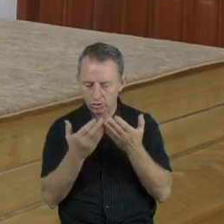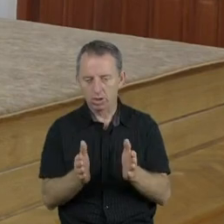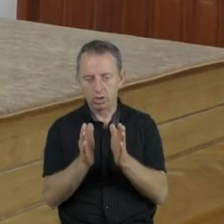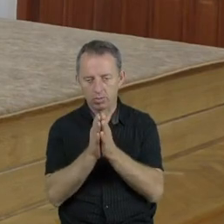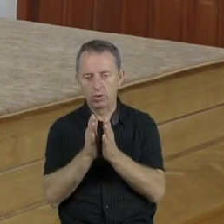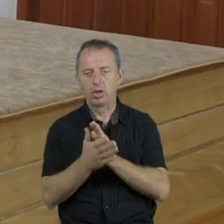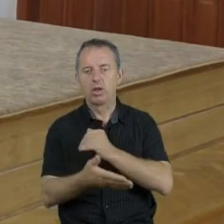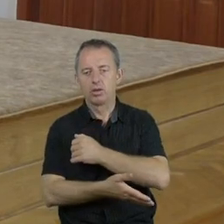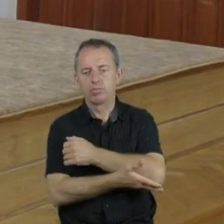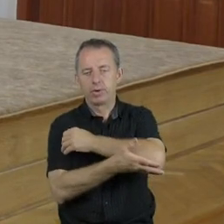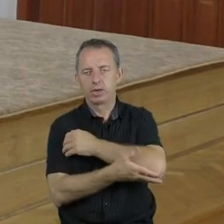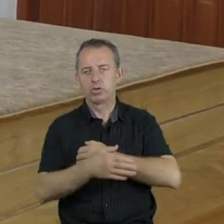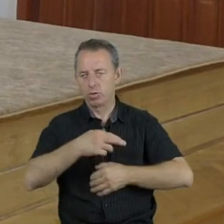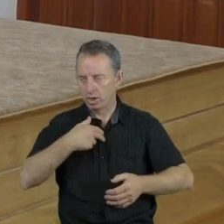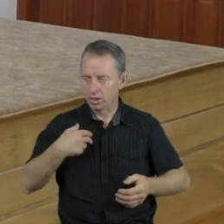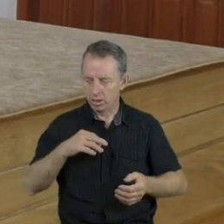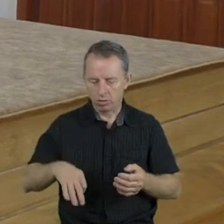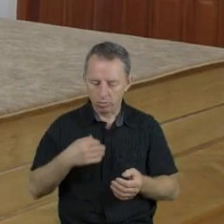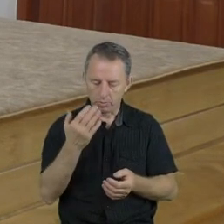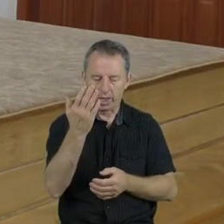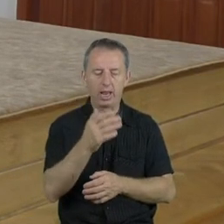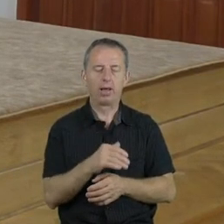i wsparciu naszego Pana.